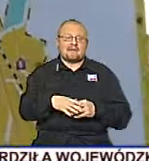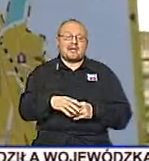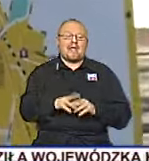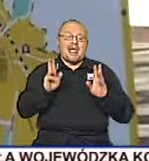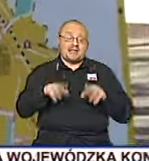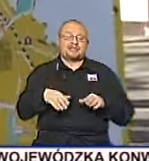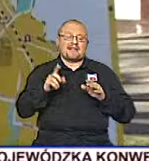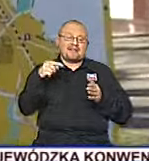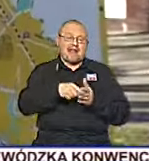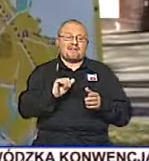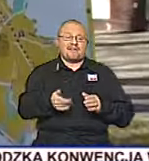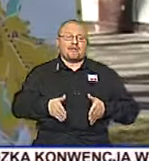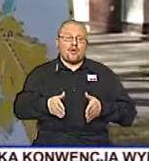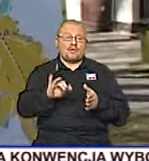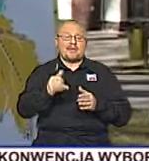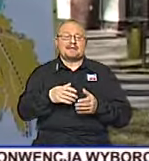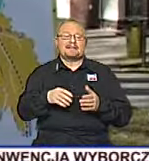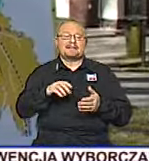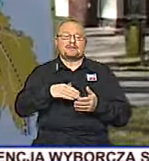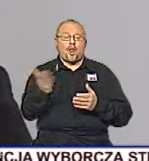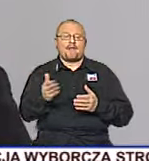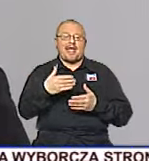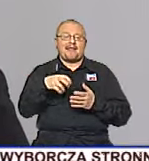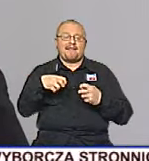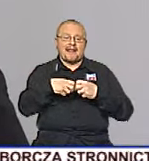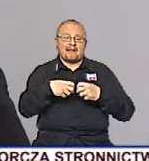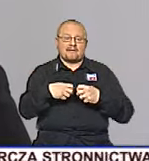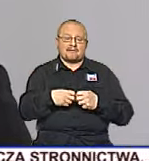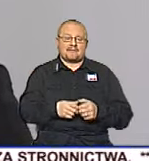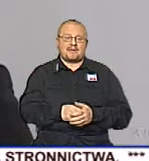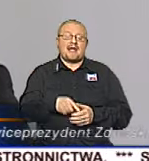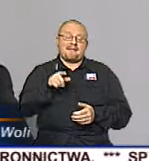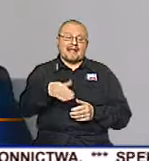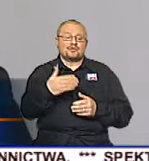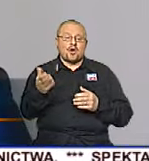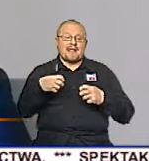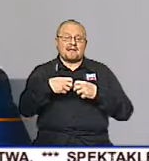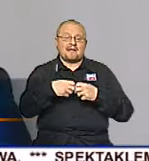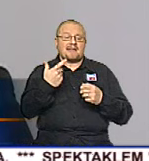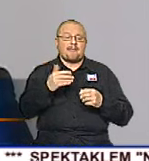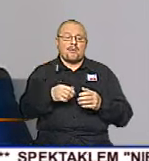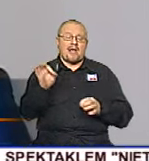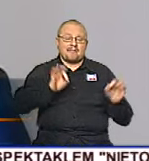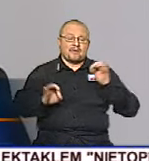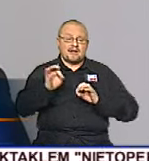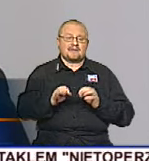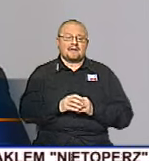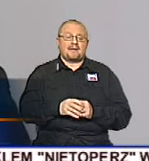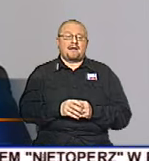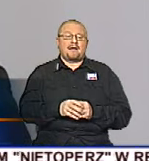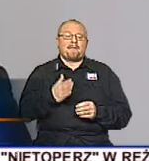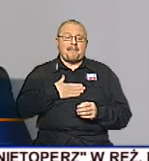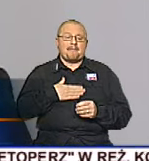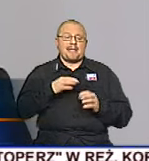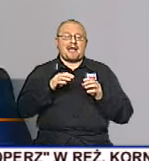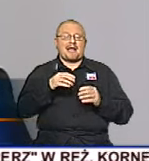i nową stronę internetową. Od wielu lat ta strona nie była modernizowana, ona nie spełnia przepisów. Mamy